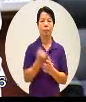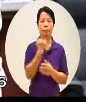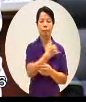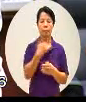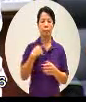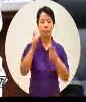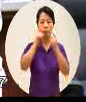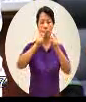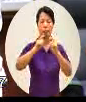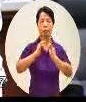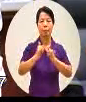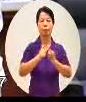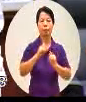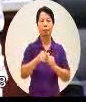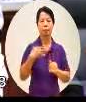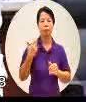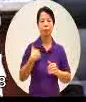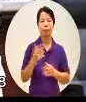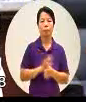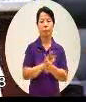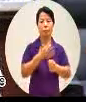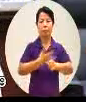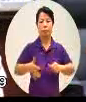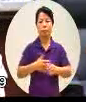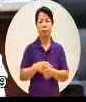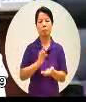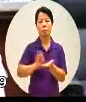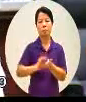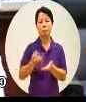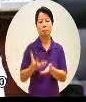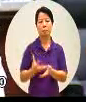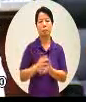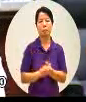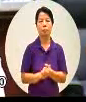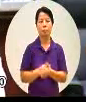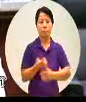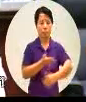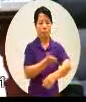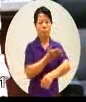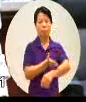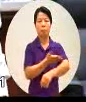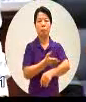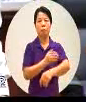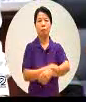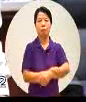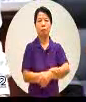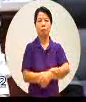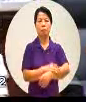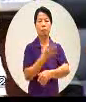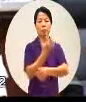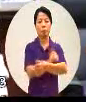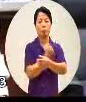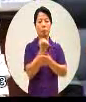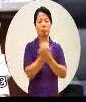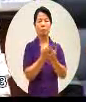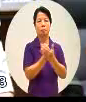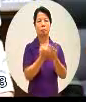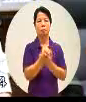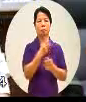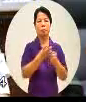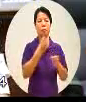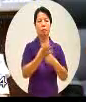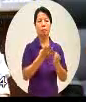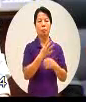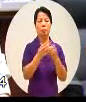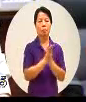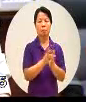高雄市的人哦，唔知讲爱河开这侪钱吼，结果电管哦进哦，已经捞三四十吨啊，都拢臭